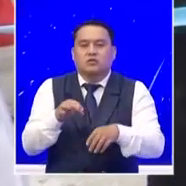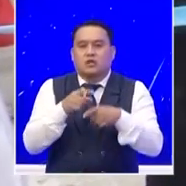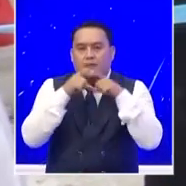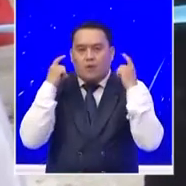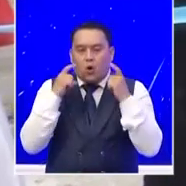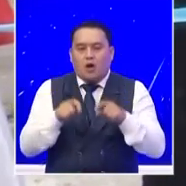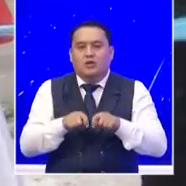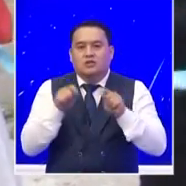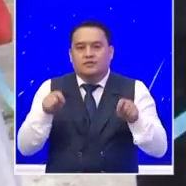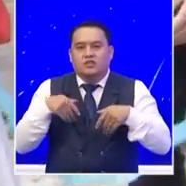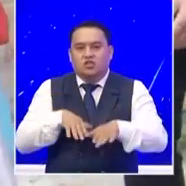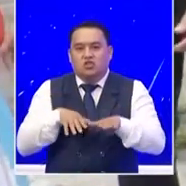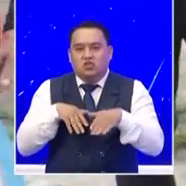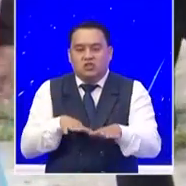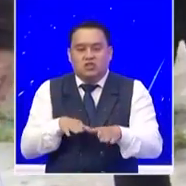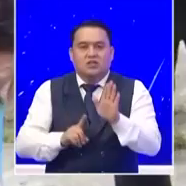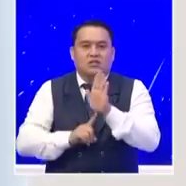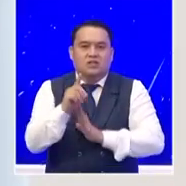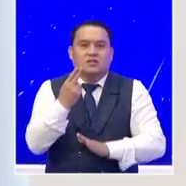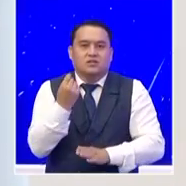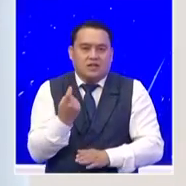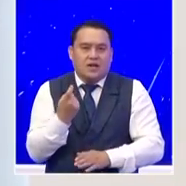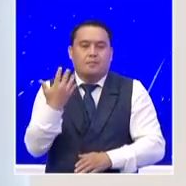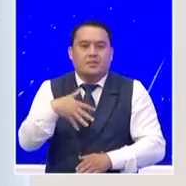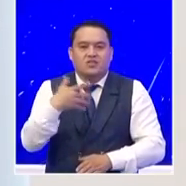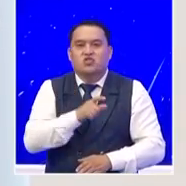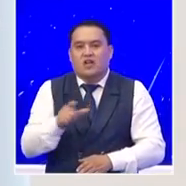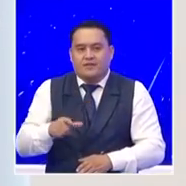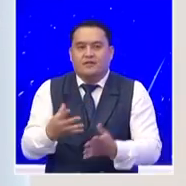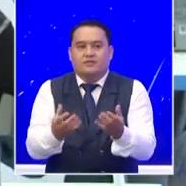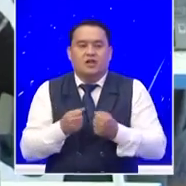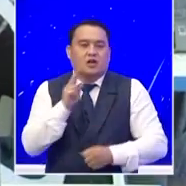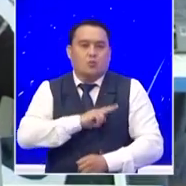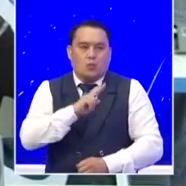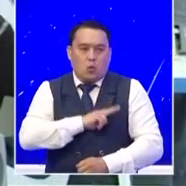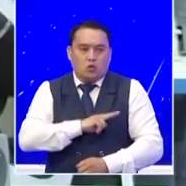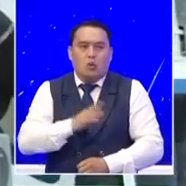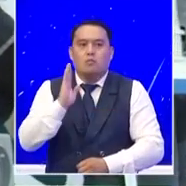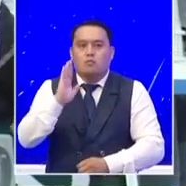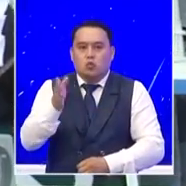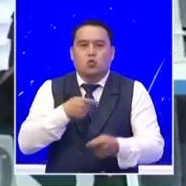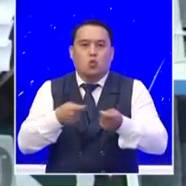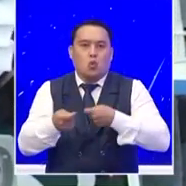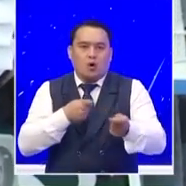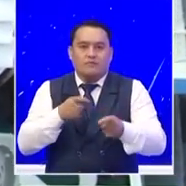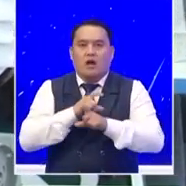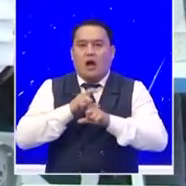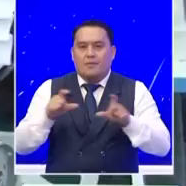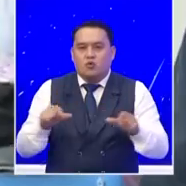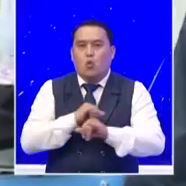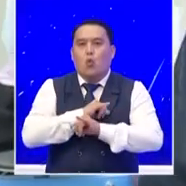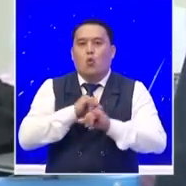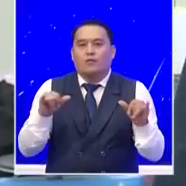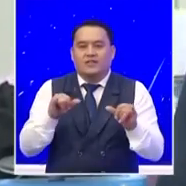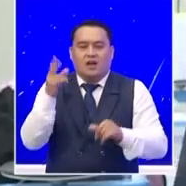для текелийцев как никогда кстати. С запуском цеха 50 жителей Моногорода обрели работу. В скором будущем руководство объекта намерено